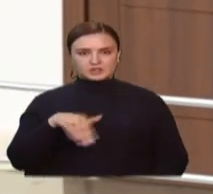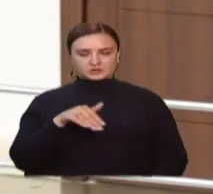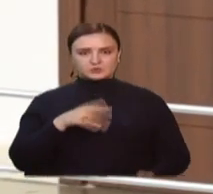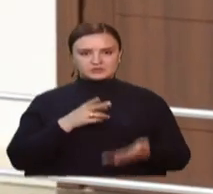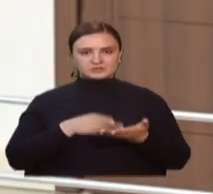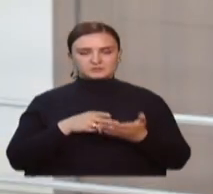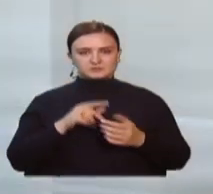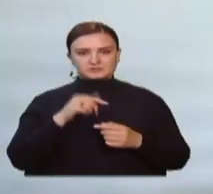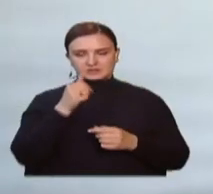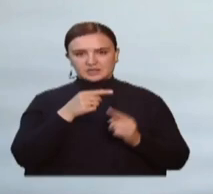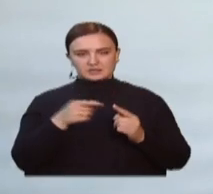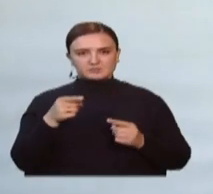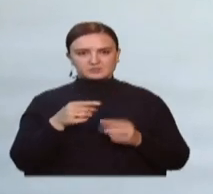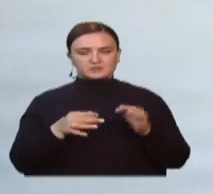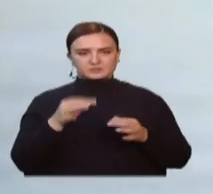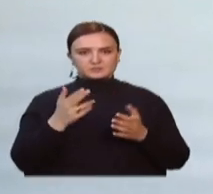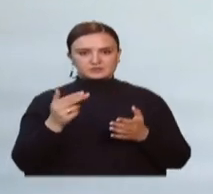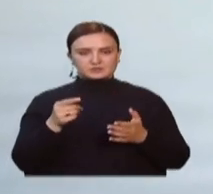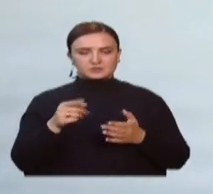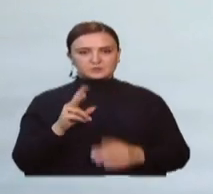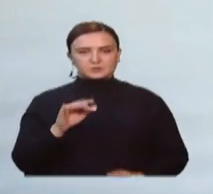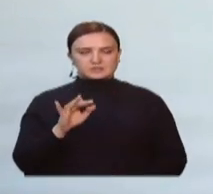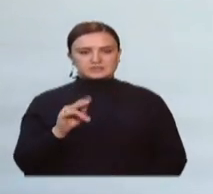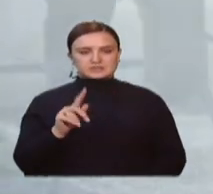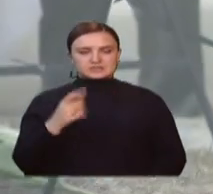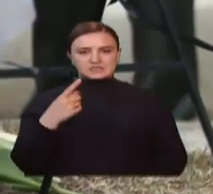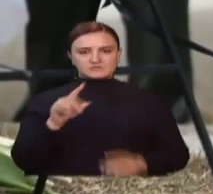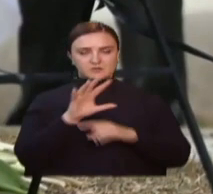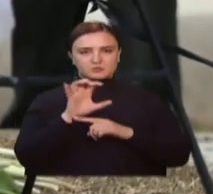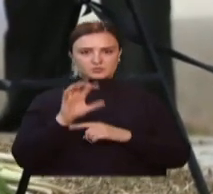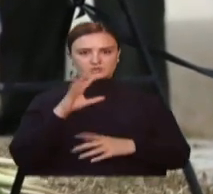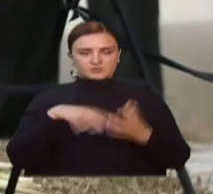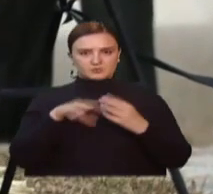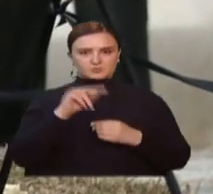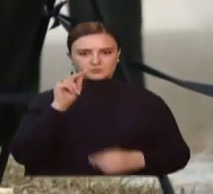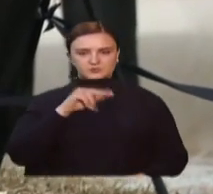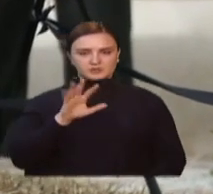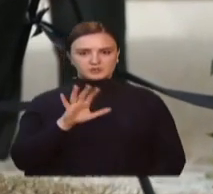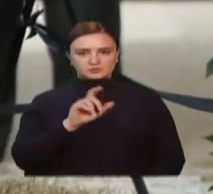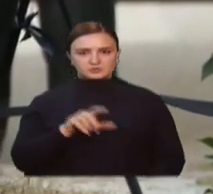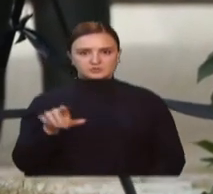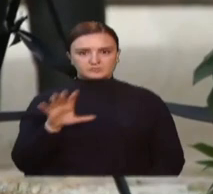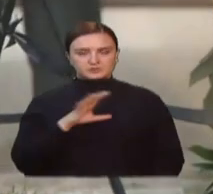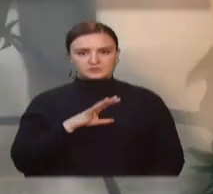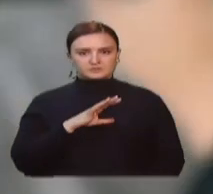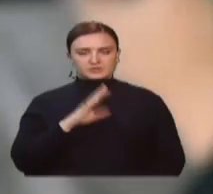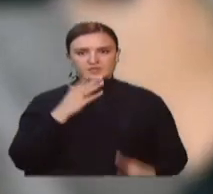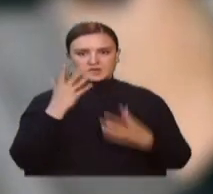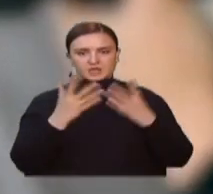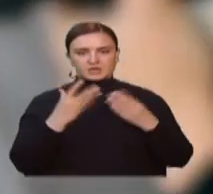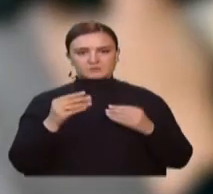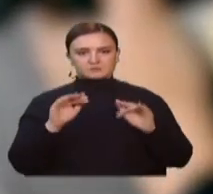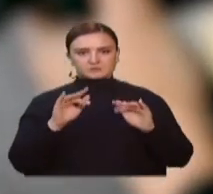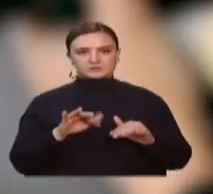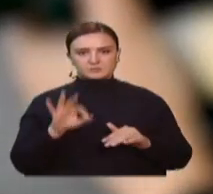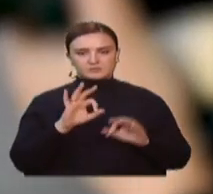წლები იბრძოლა. საბოლოოდ სასამართლომ დაადასტურა, რომ ქურციკიძე და სხვა ფოტოგრაფები უდანაშაულოები იყვნენ და გაყალბებული საქმის